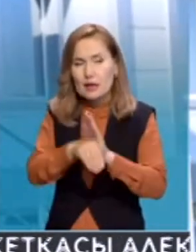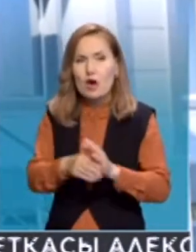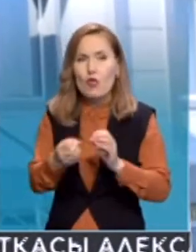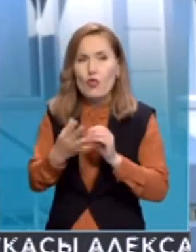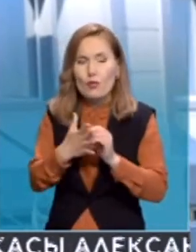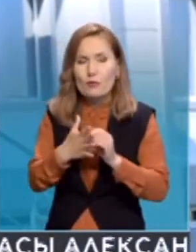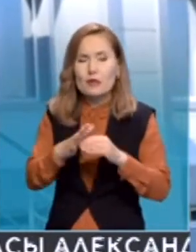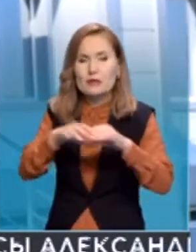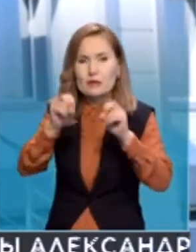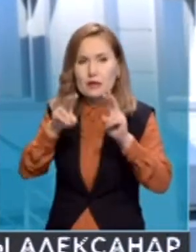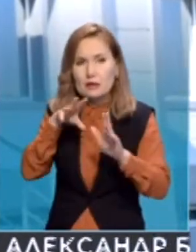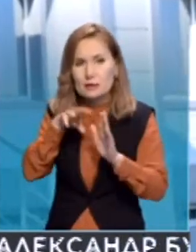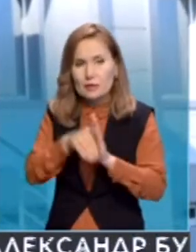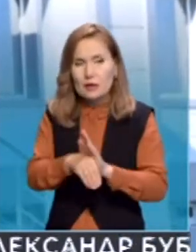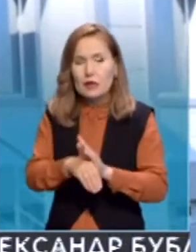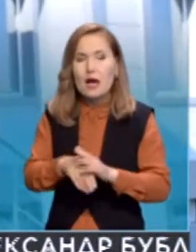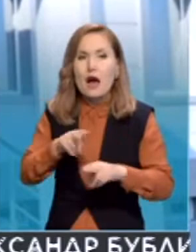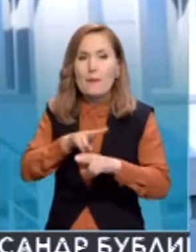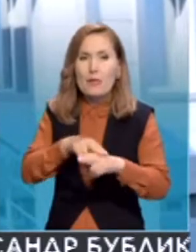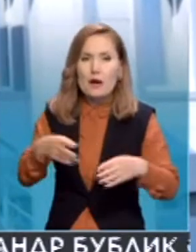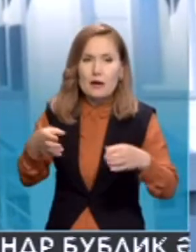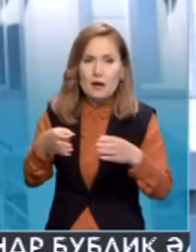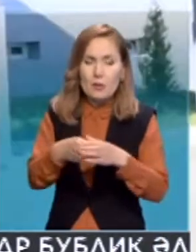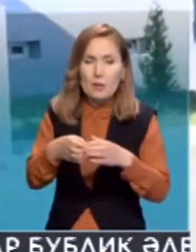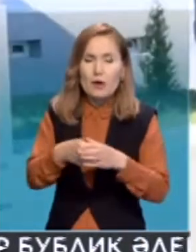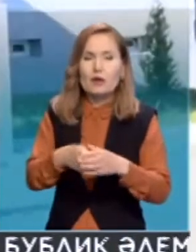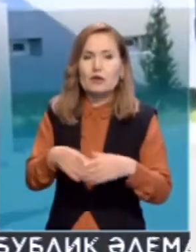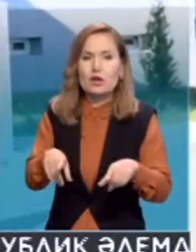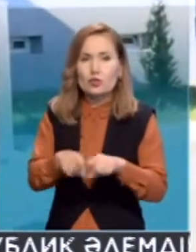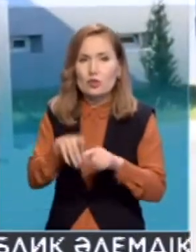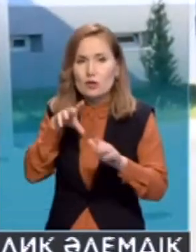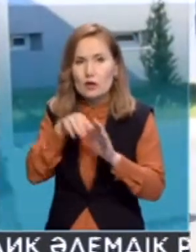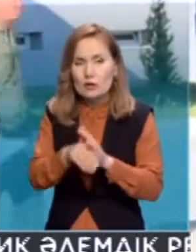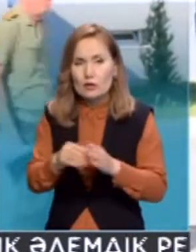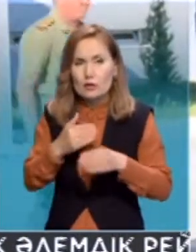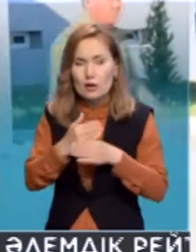қызметкер және полиция департаментінен 10 қызметкер және де